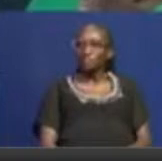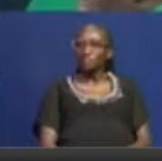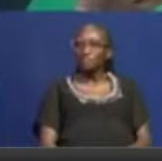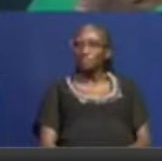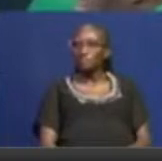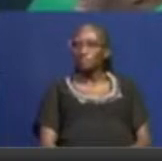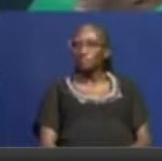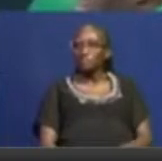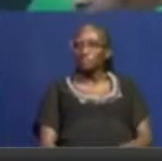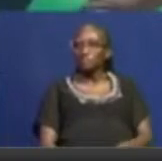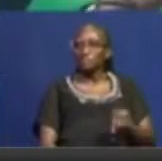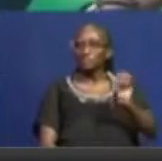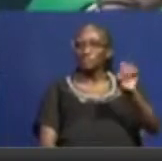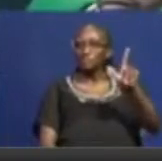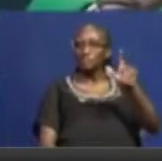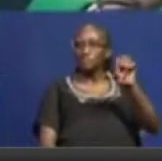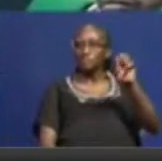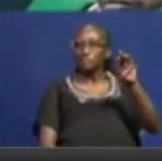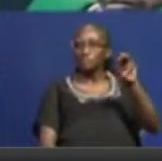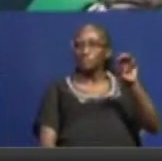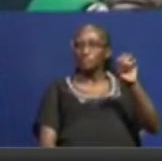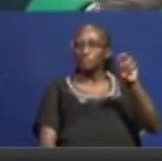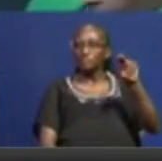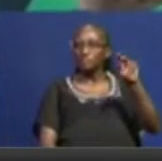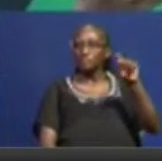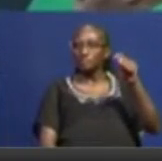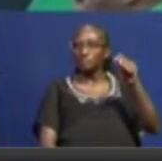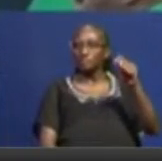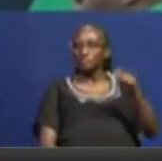Sabatia, Sloya Clement Logova.